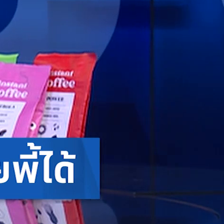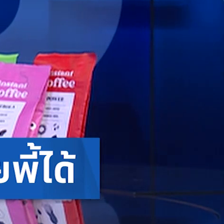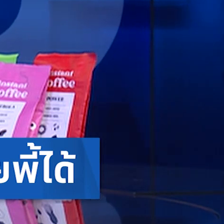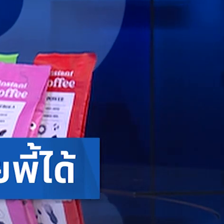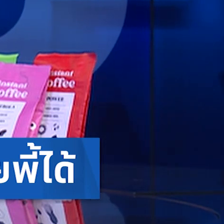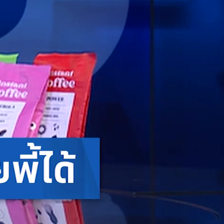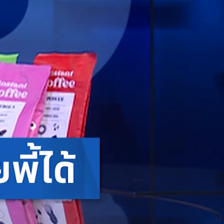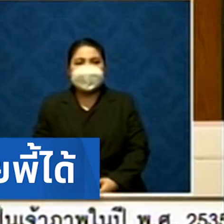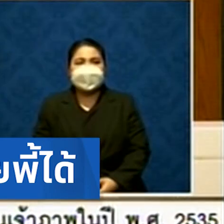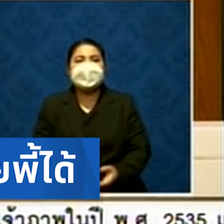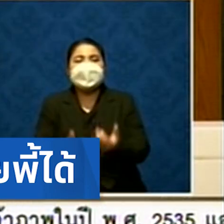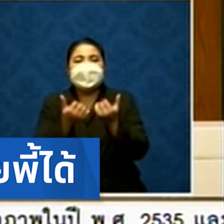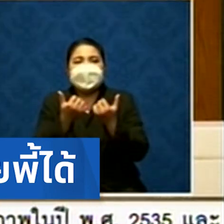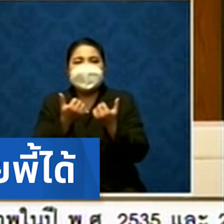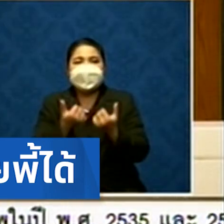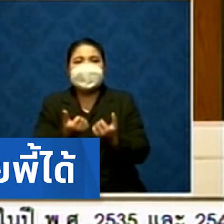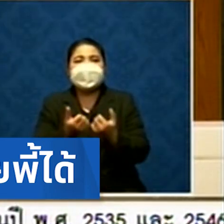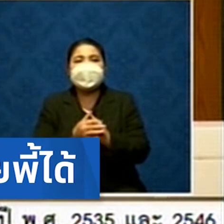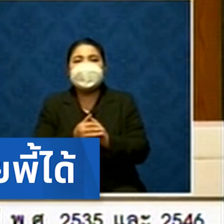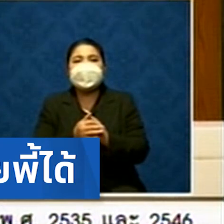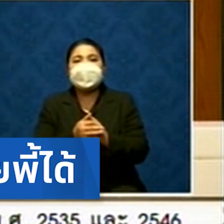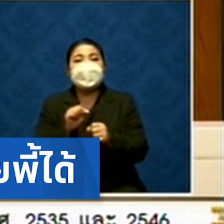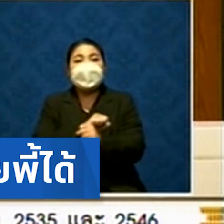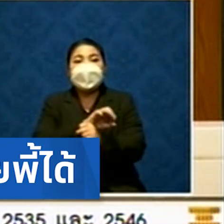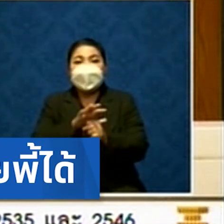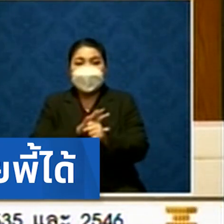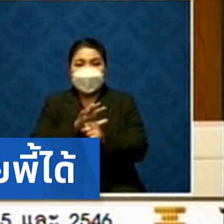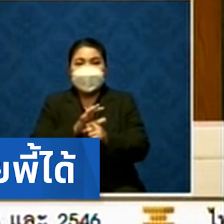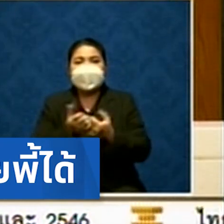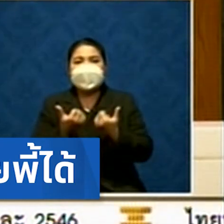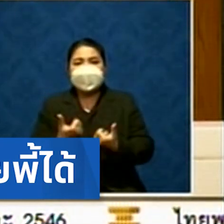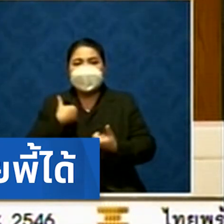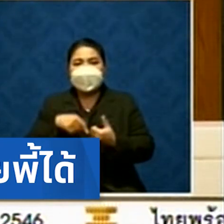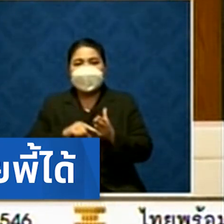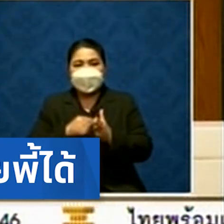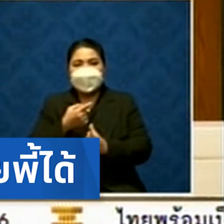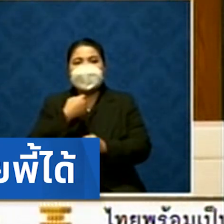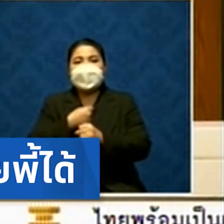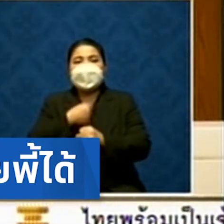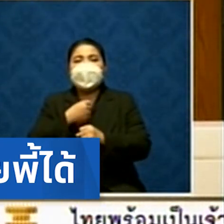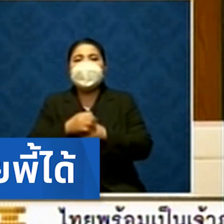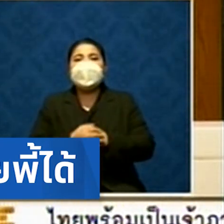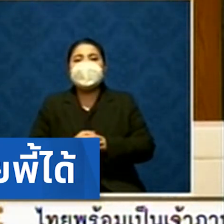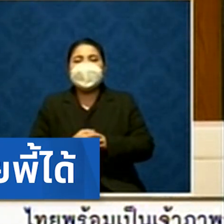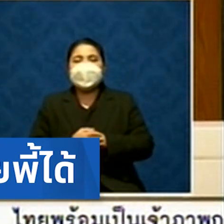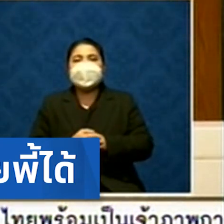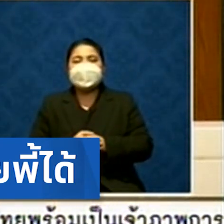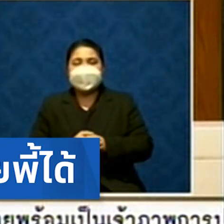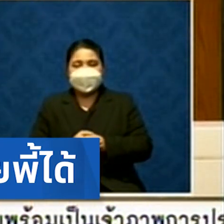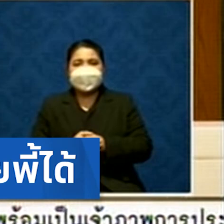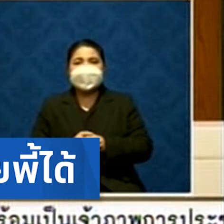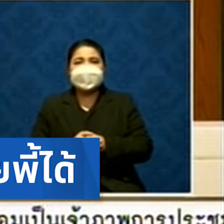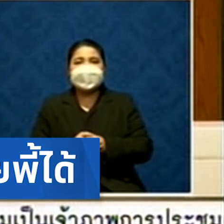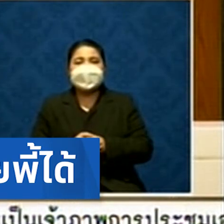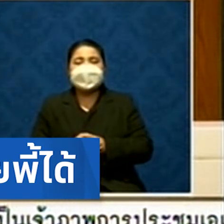กคักนะครับเรื่องของกลุ่ม16หรือกลุ่มพรรคปัดเศษนั้นเป็นเรื่องใหญ่เพราะว่ามีรายงานนะครับว่าตอนนี้ประเด็นที่มีการหารือกันก็คือคุณธรรมนัสนะครับกับ